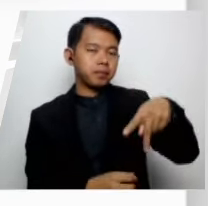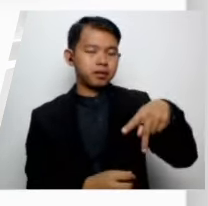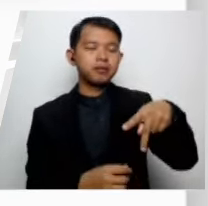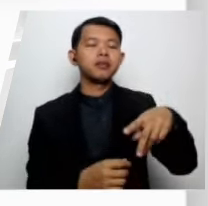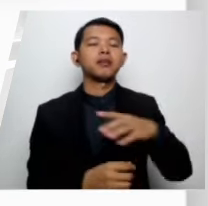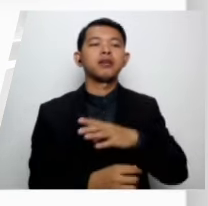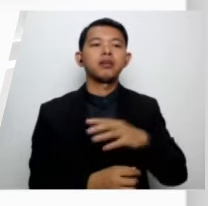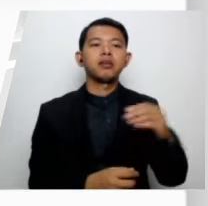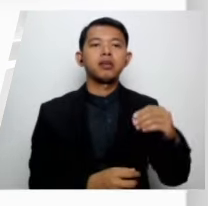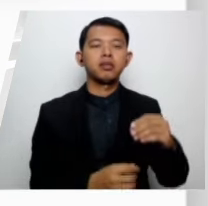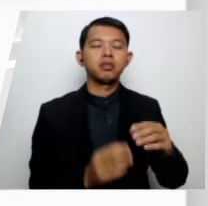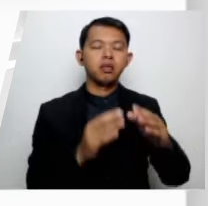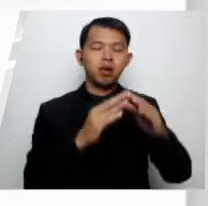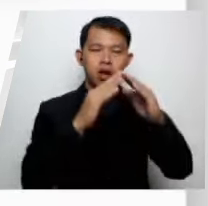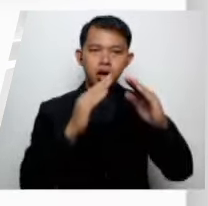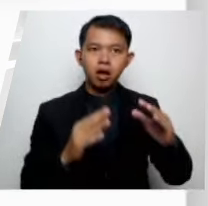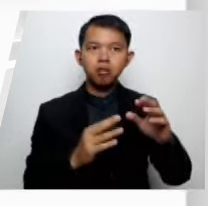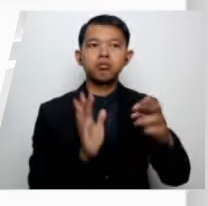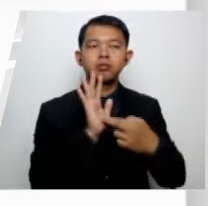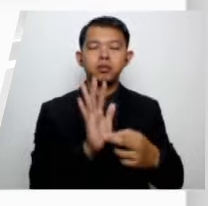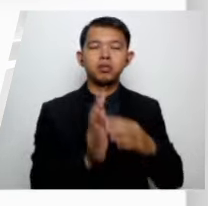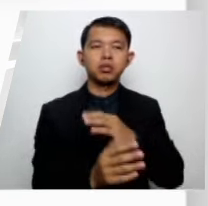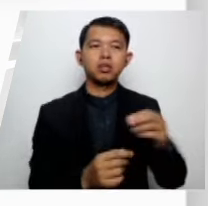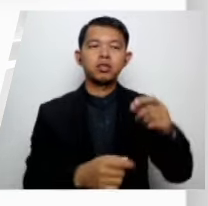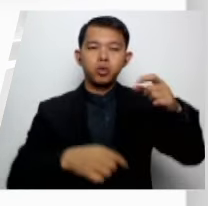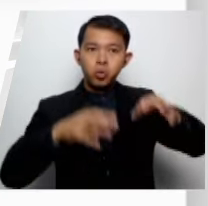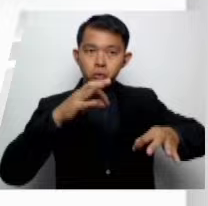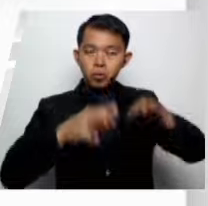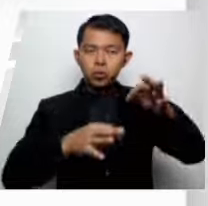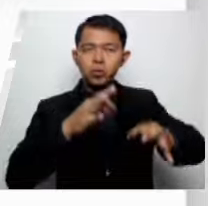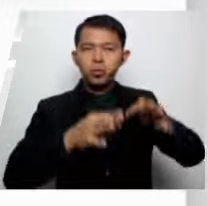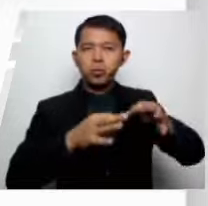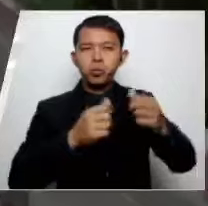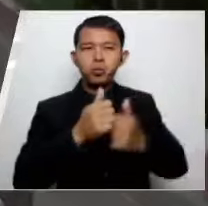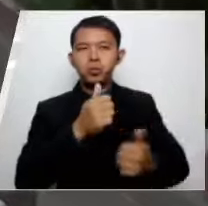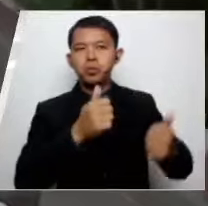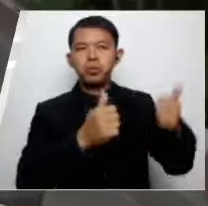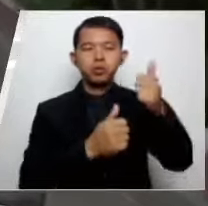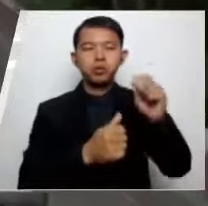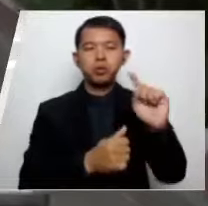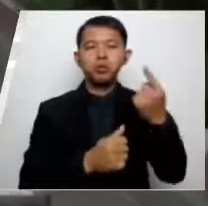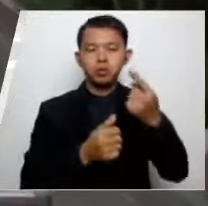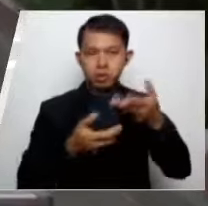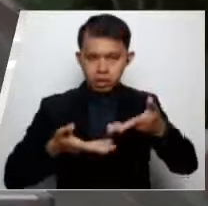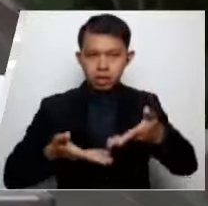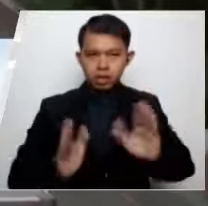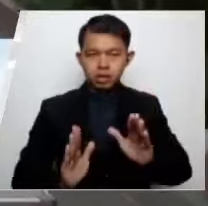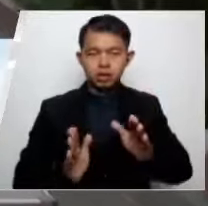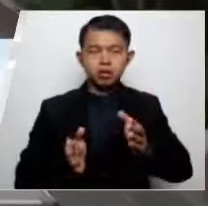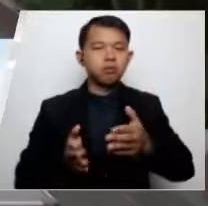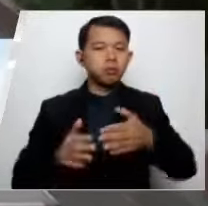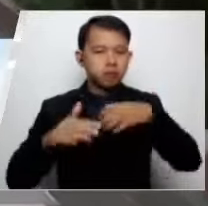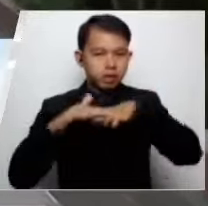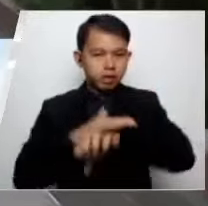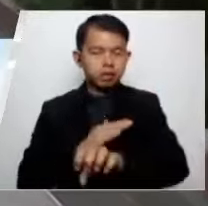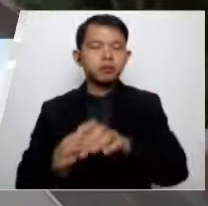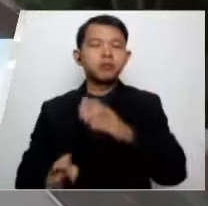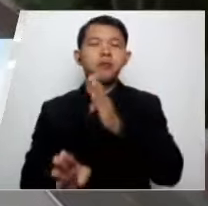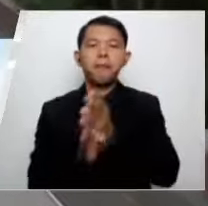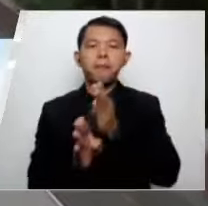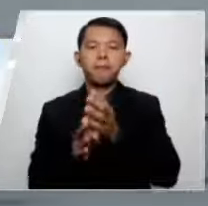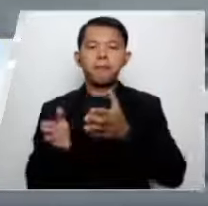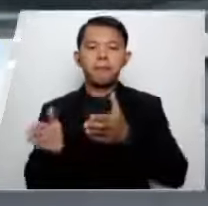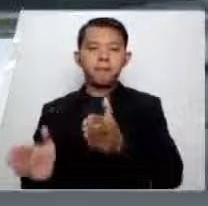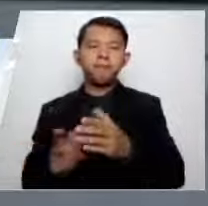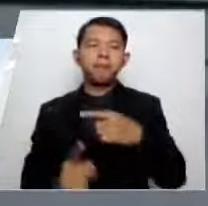natives at Chief justice ng kte suprema ang pinapayagang dumaan sa bus way pati na ang mga on duty na ambulansya fire truck at police